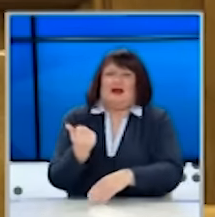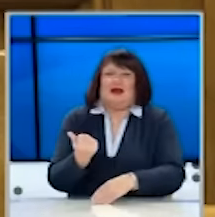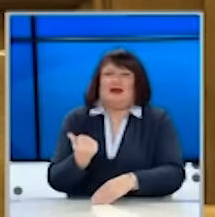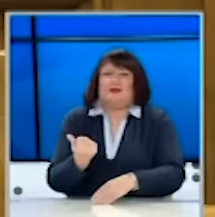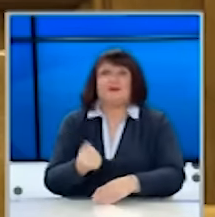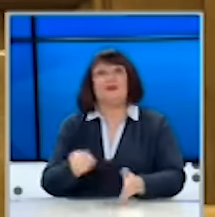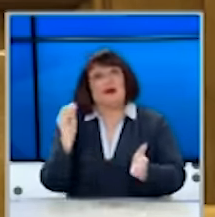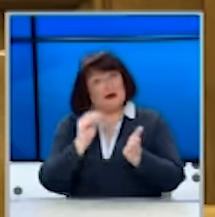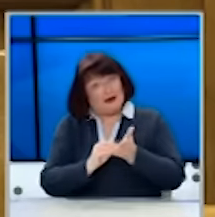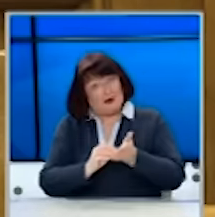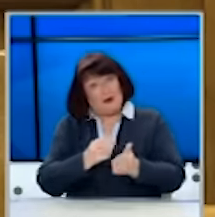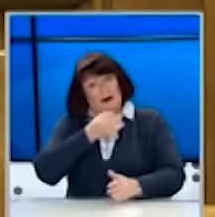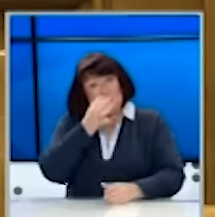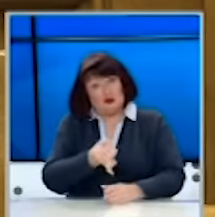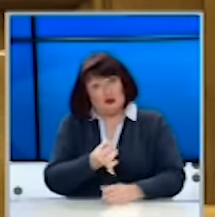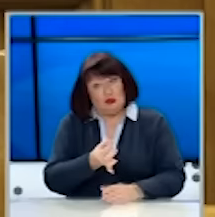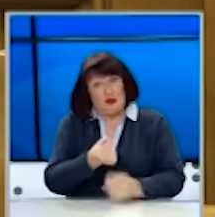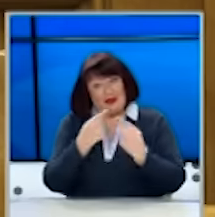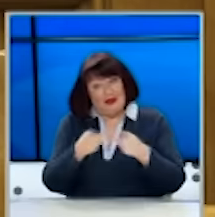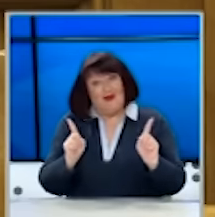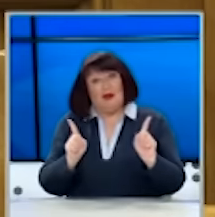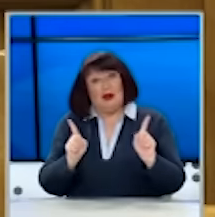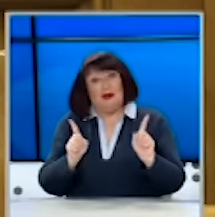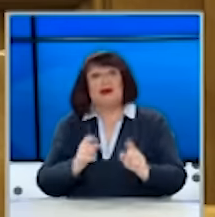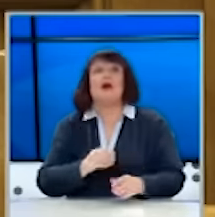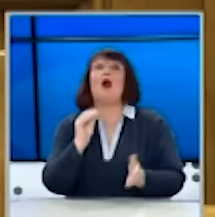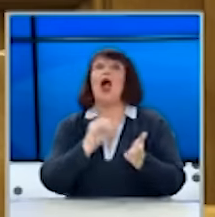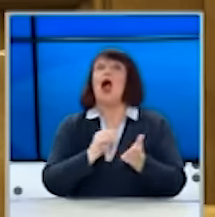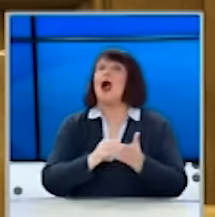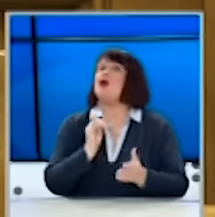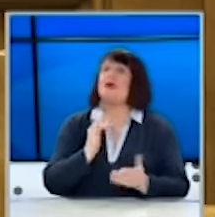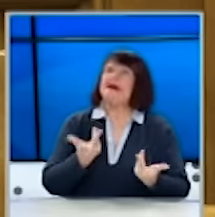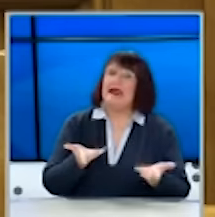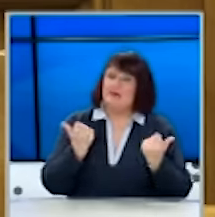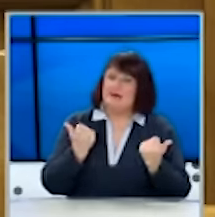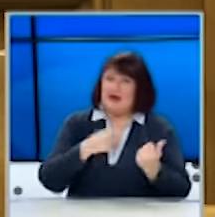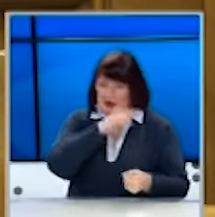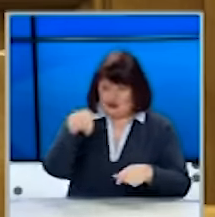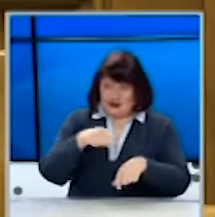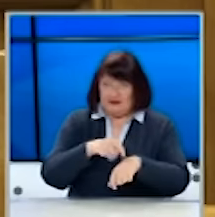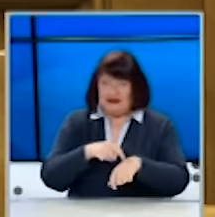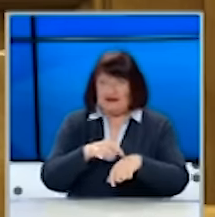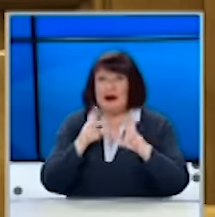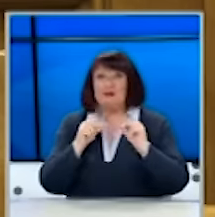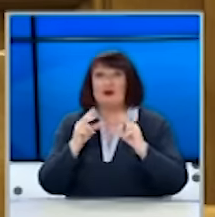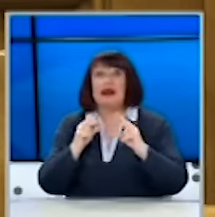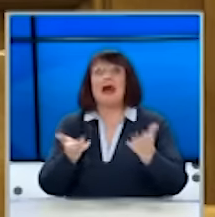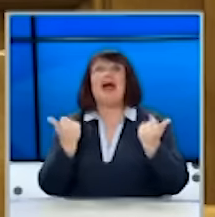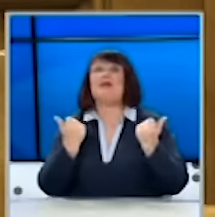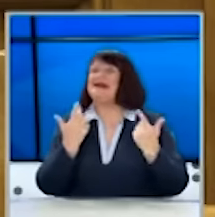το άκρον άωτον, δεν το έχετε κάνει ακόμα μέχρι σήμερα, την ώρα αυτή που